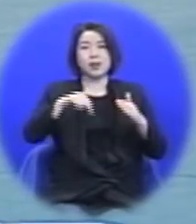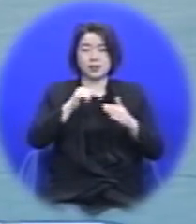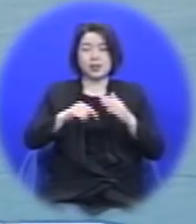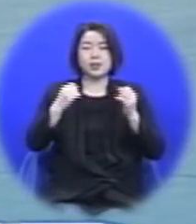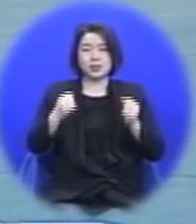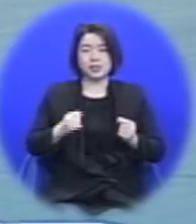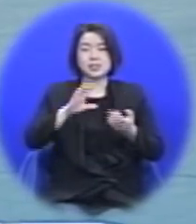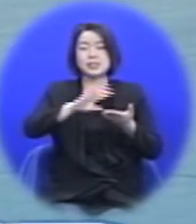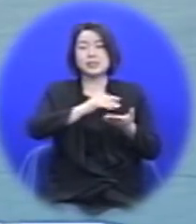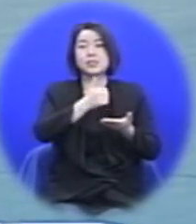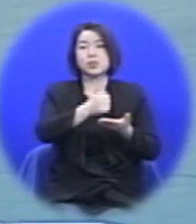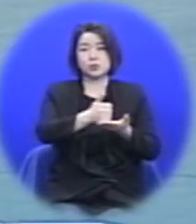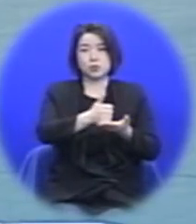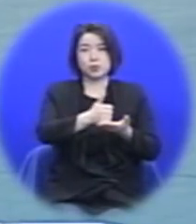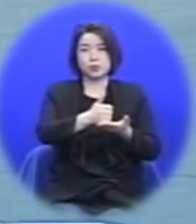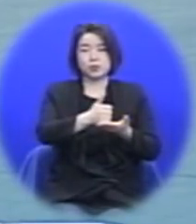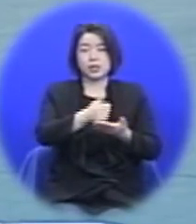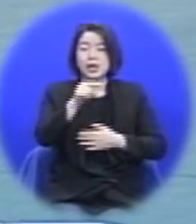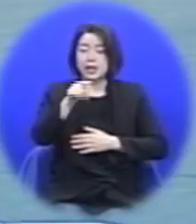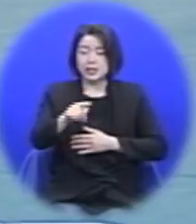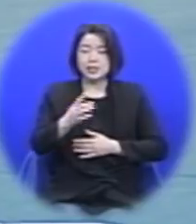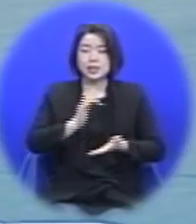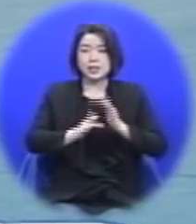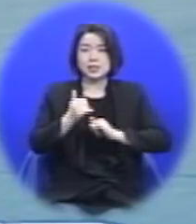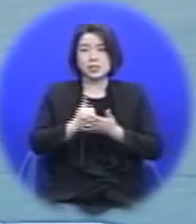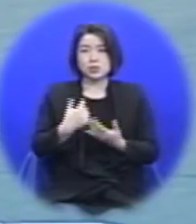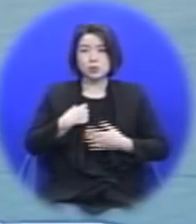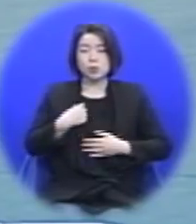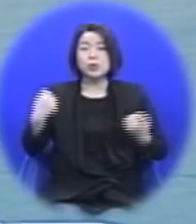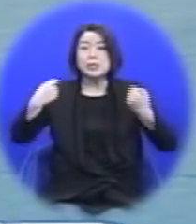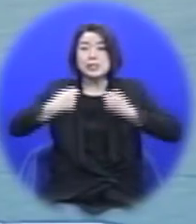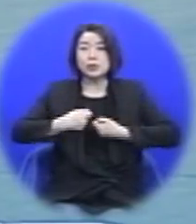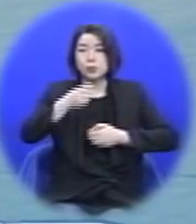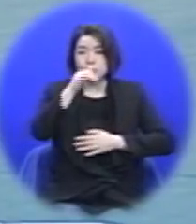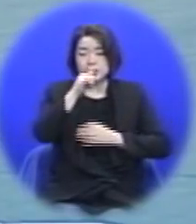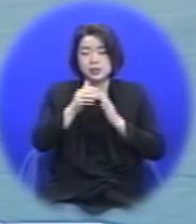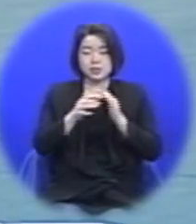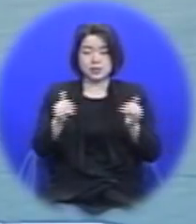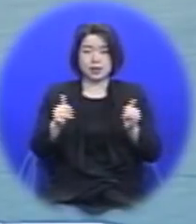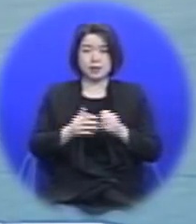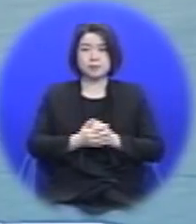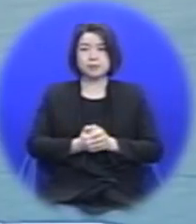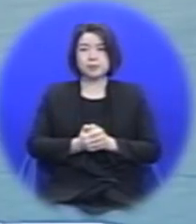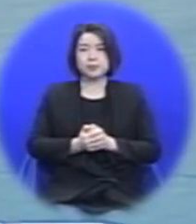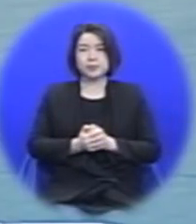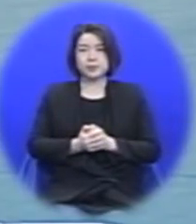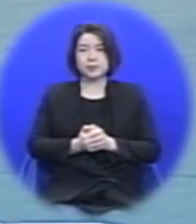그리스도. 이게 예수님으로 옷 입고 있는 사람입니다.